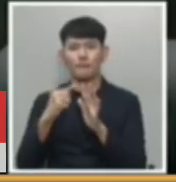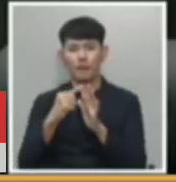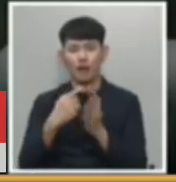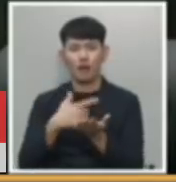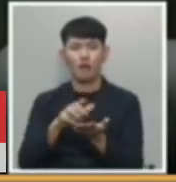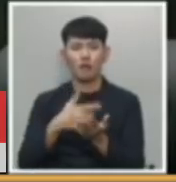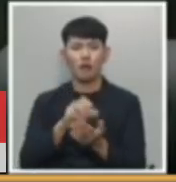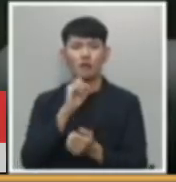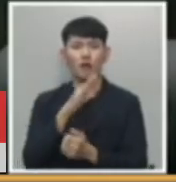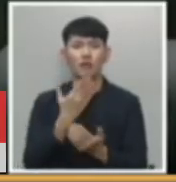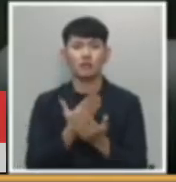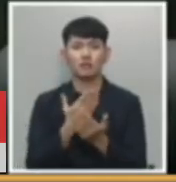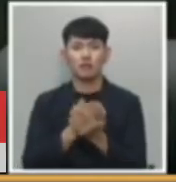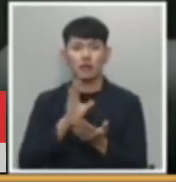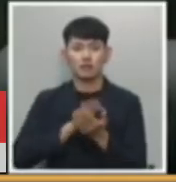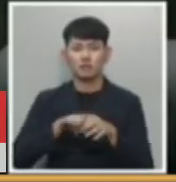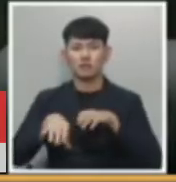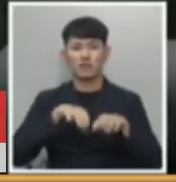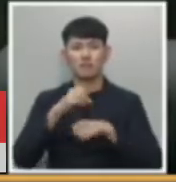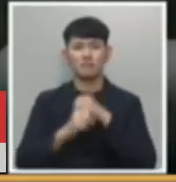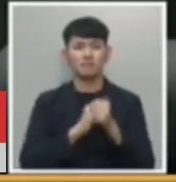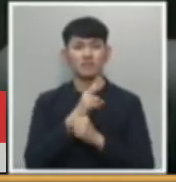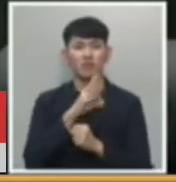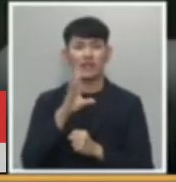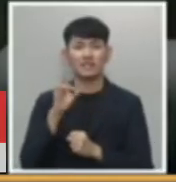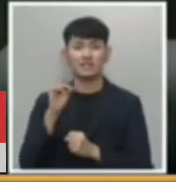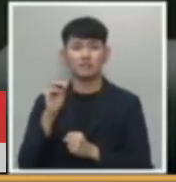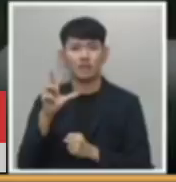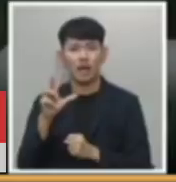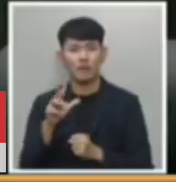ในปี2573เลื่อนออกไปอีกครับ